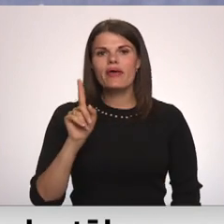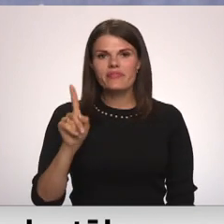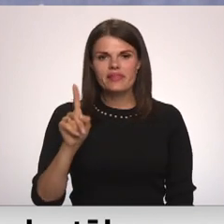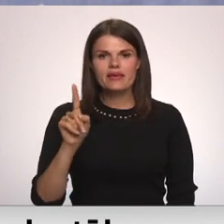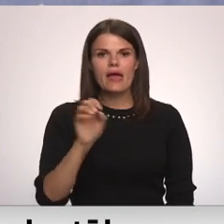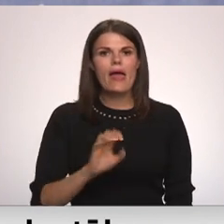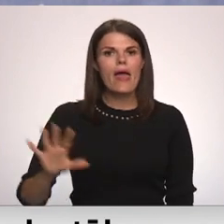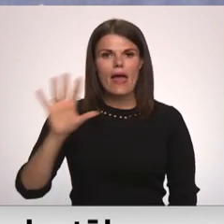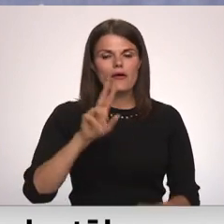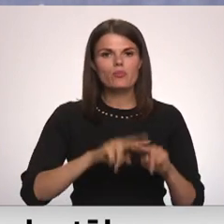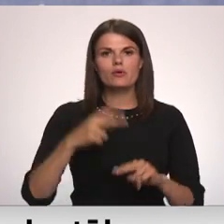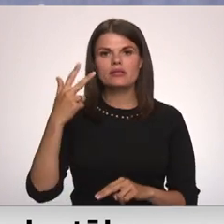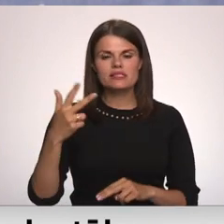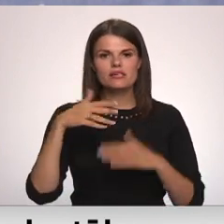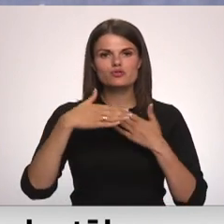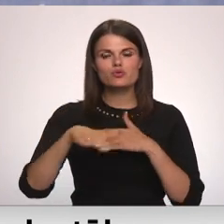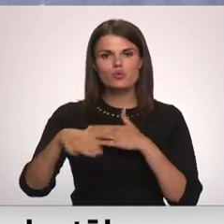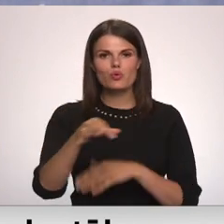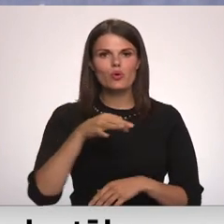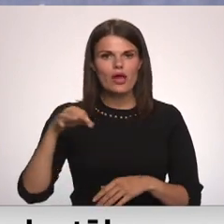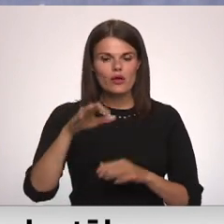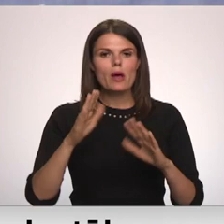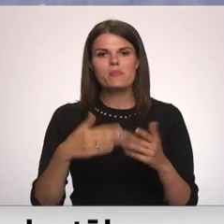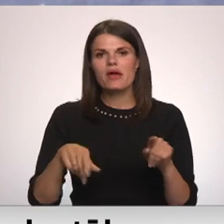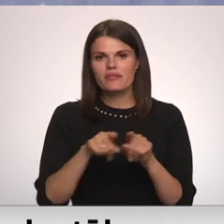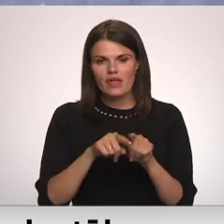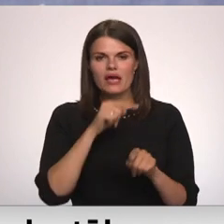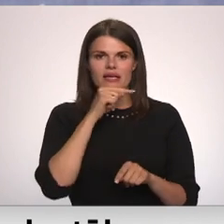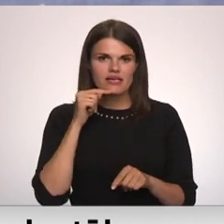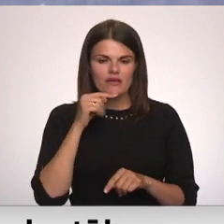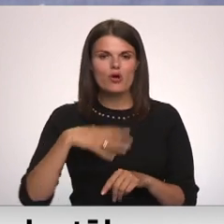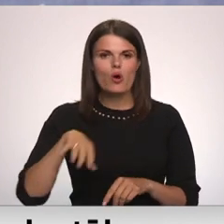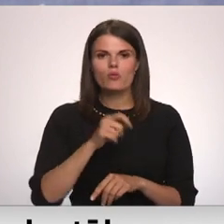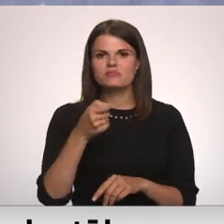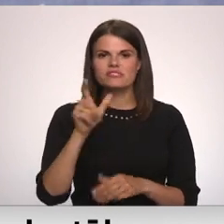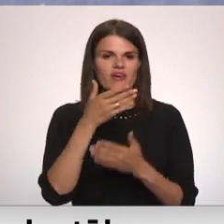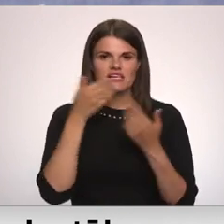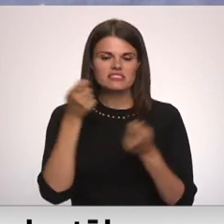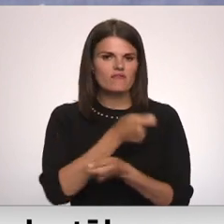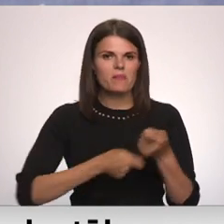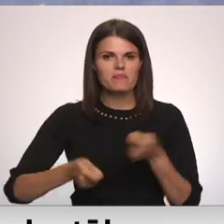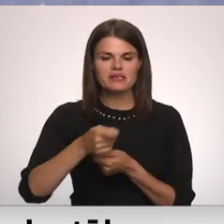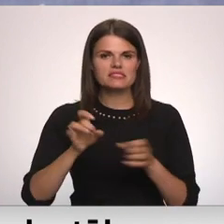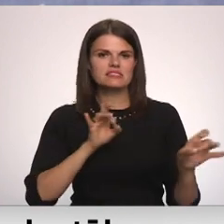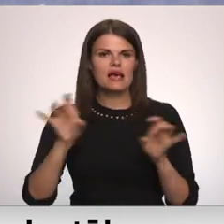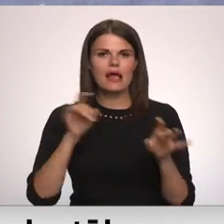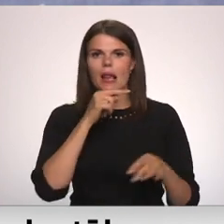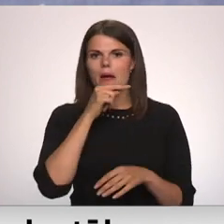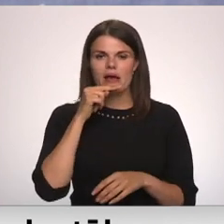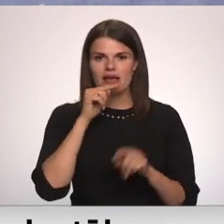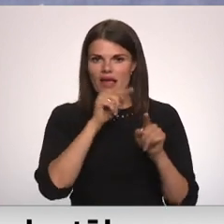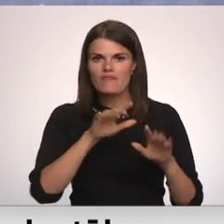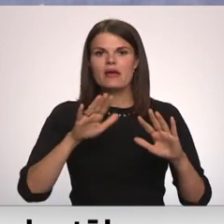jūru reģionā, bet arī mūsu lietotājiem Krievijā. Mums vairs nav biznesa, nav reklāmas biznesa Krievijā,